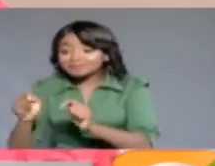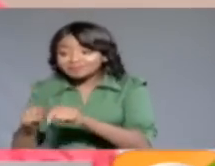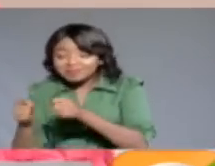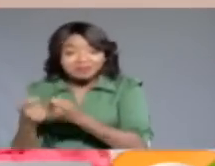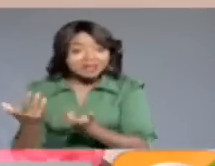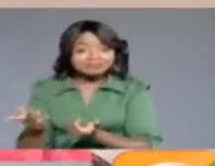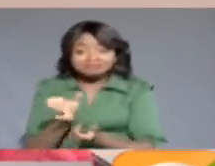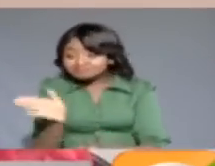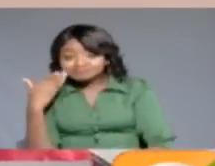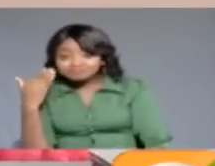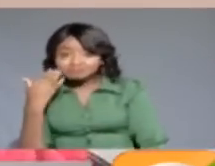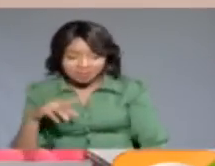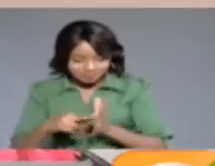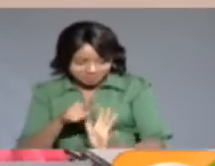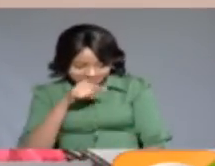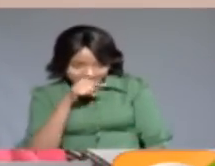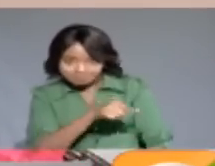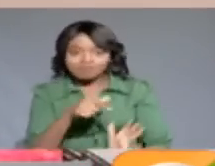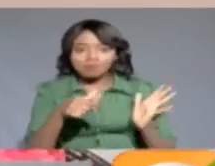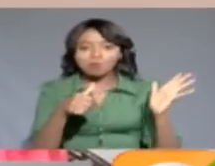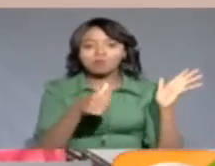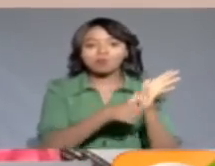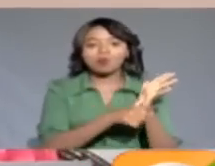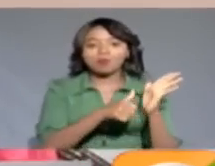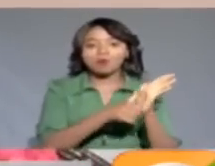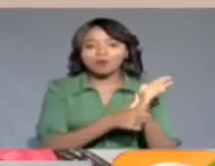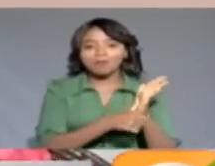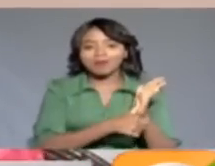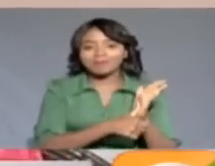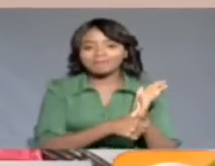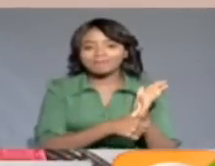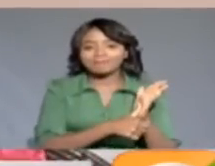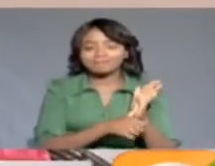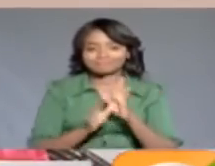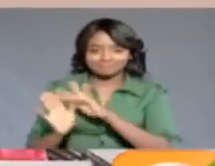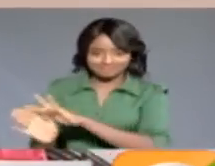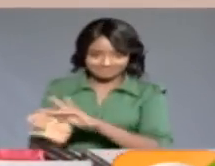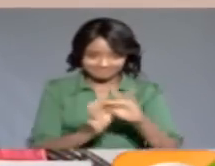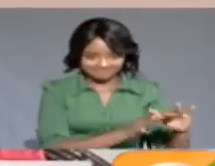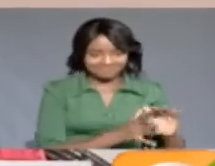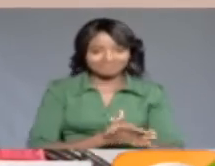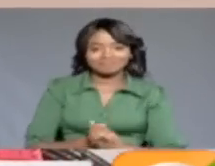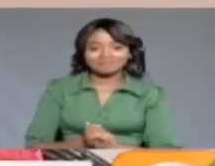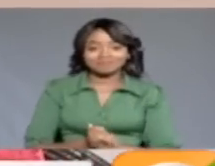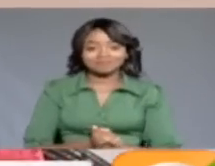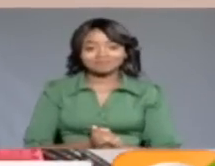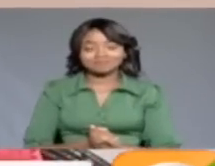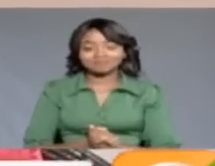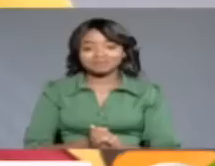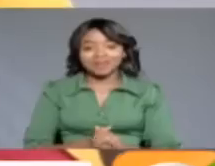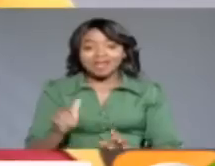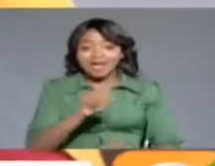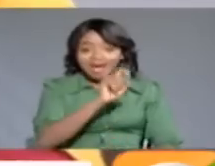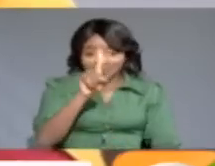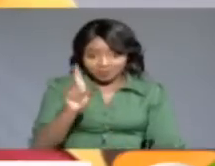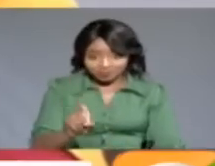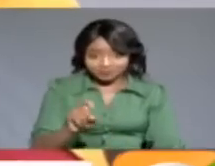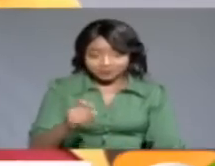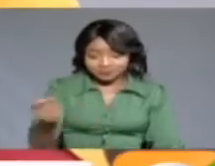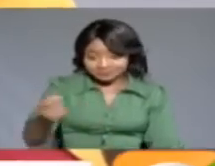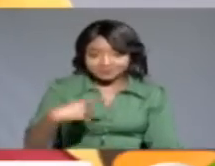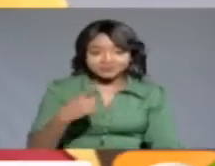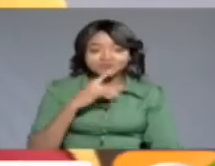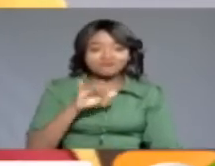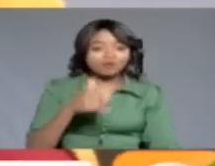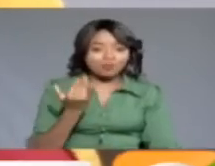mwanamke mpumbavu alibomoa nyumba yake kwa mikono yake mwenyewe. Haya basi mtazamaji unavosikia alivyosema Bi Msafwari. Hebu swali lingine ni kutoka kwake Janet ambaye